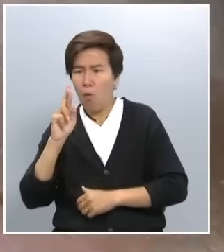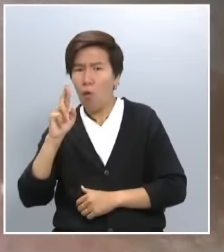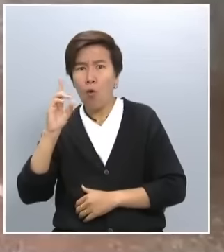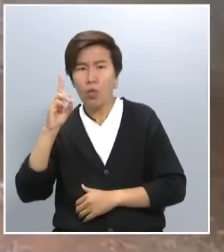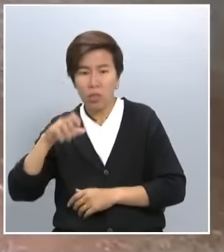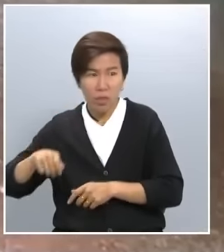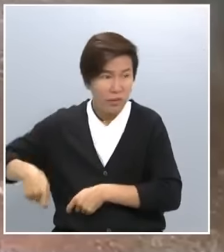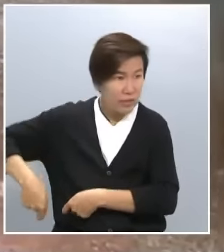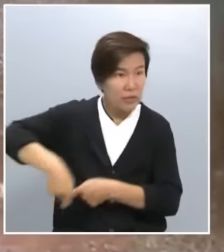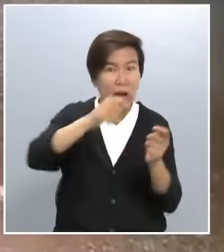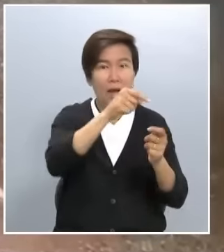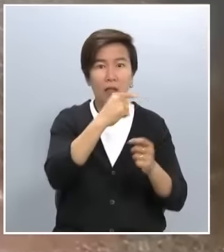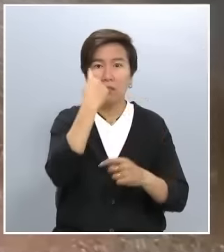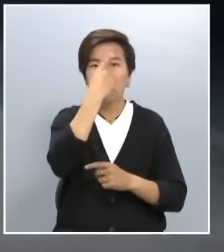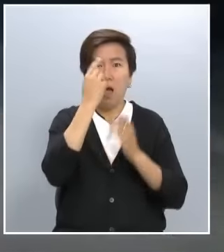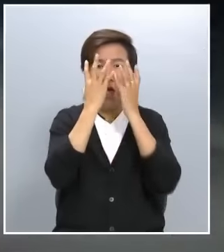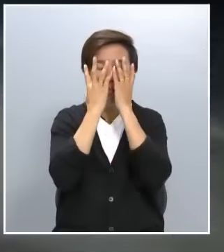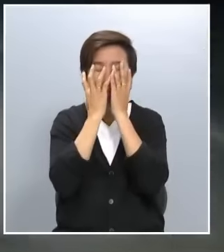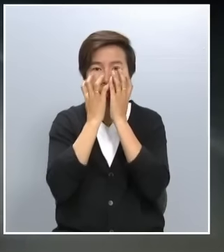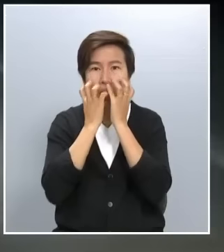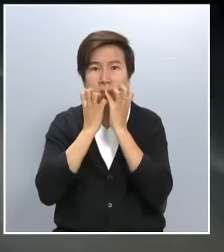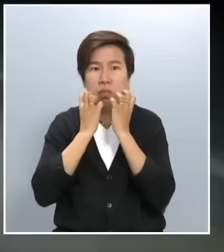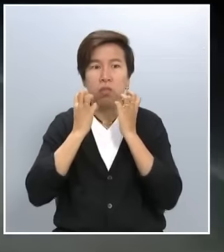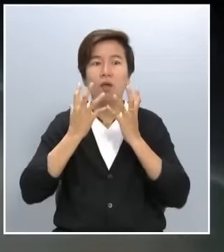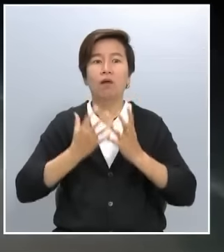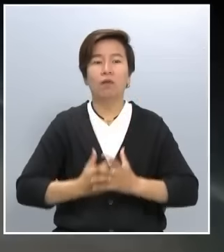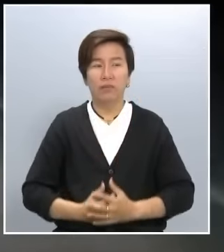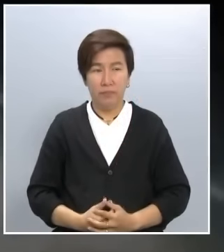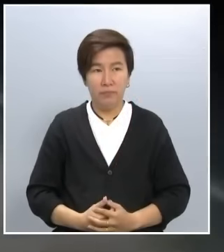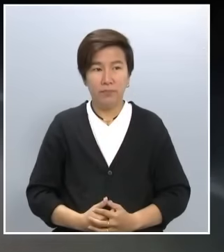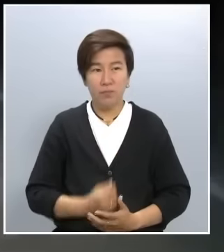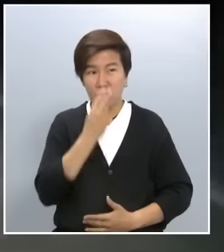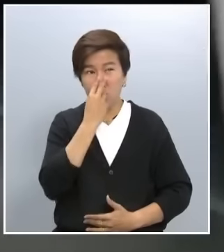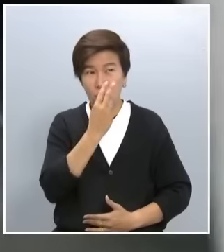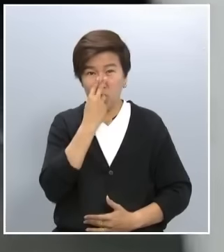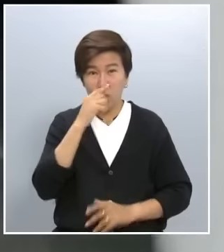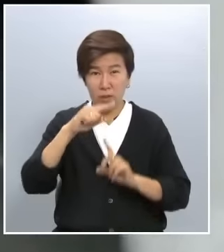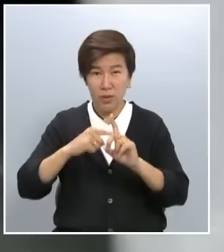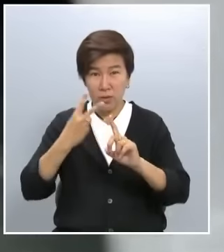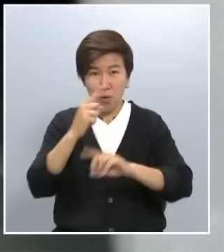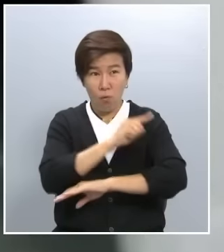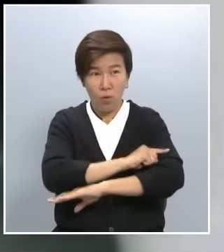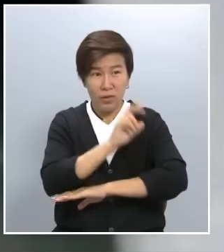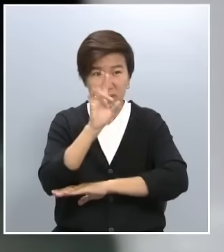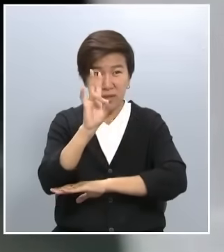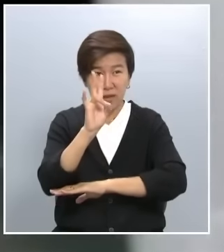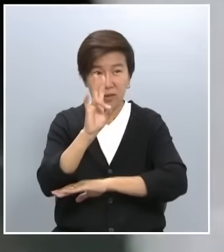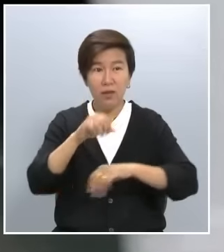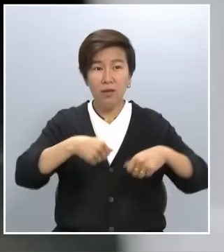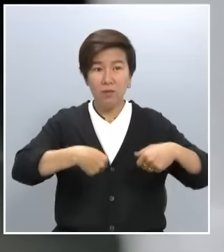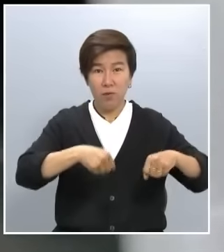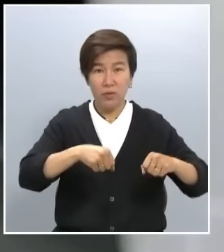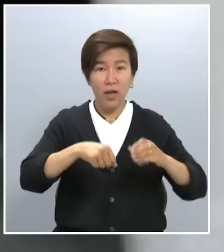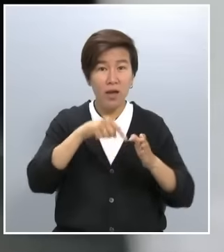นี้เมื่อวันที่7 กุมภาพันธ์ค่ะในคลิปภาพจะเห็นนะคะมอเตอร์ไซค์ของคุณวิภาวดีอ